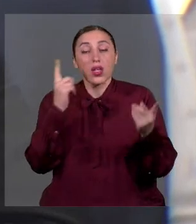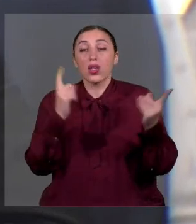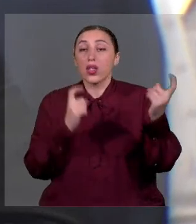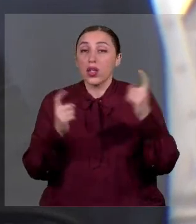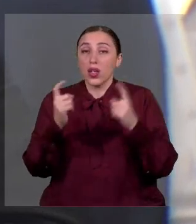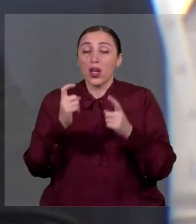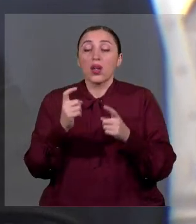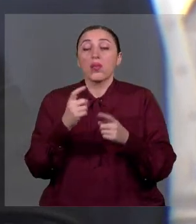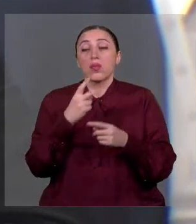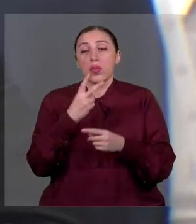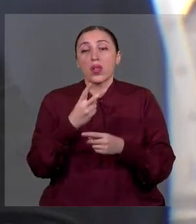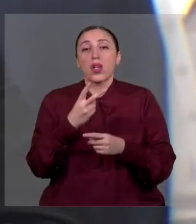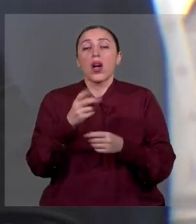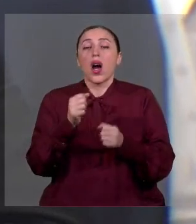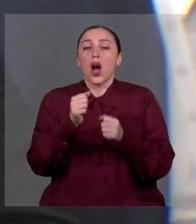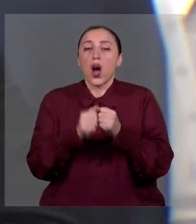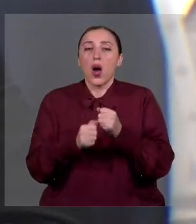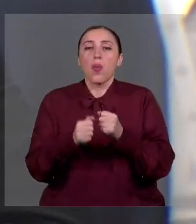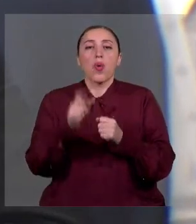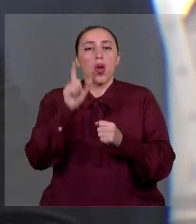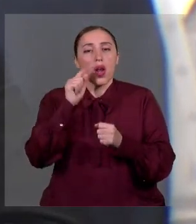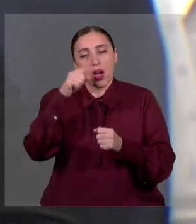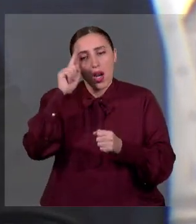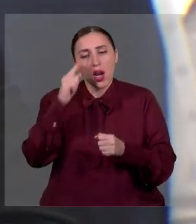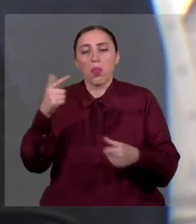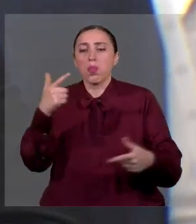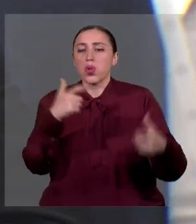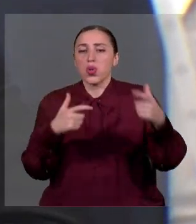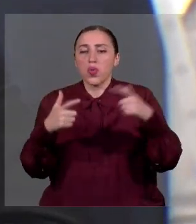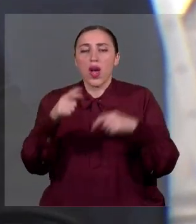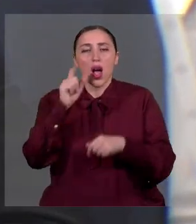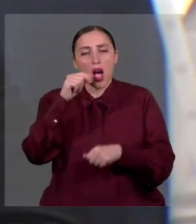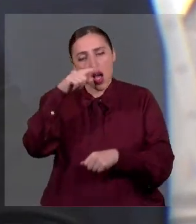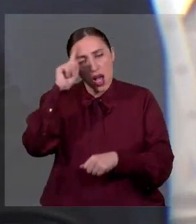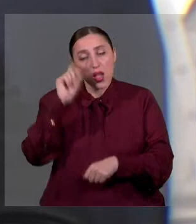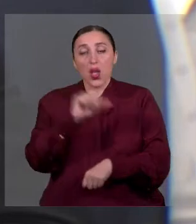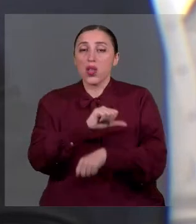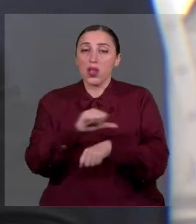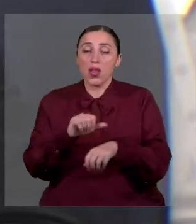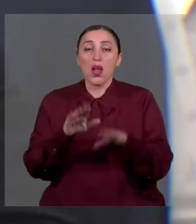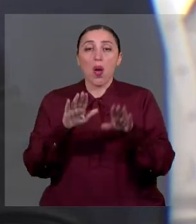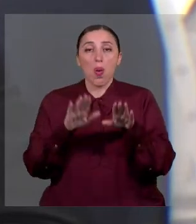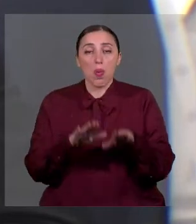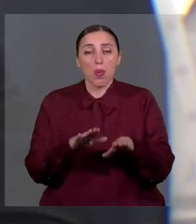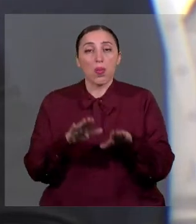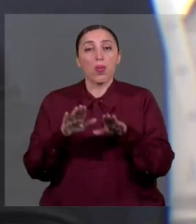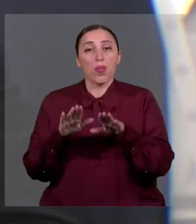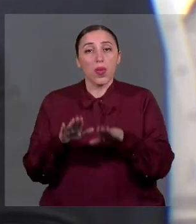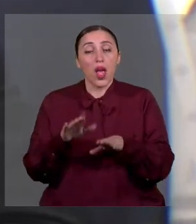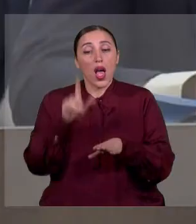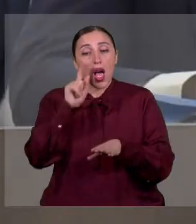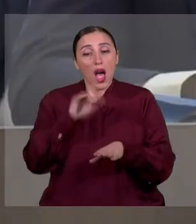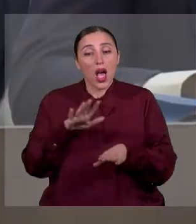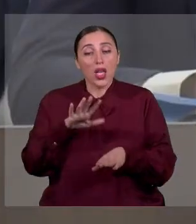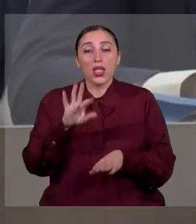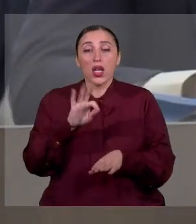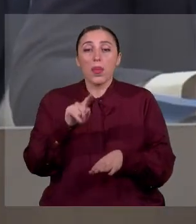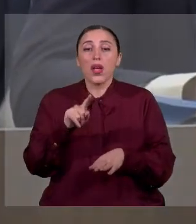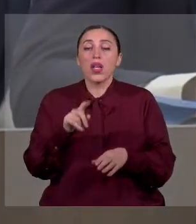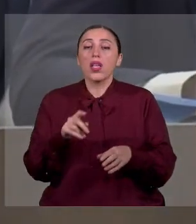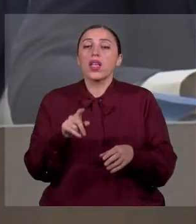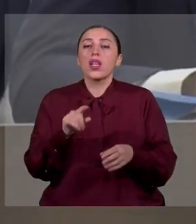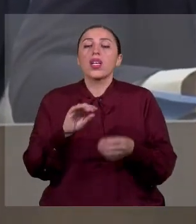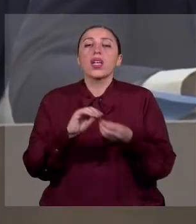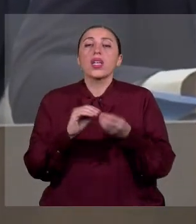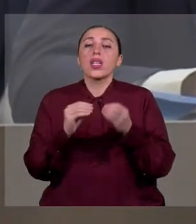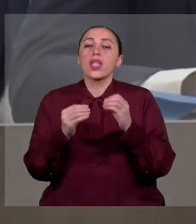որ փաստացի ամեն օր փոխհրաձգություն է տեղի ունենում հայ-ադրբեջանական սահմանին։ Հայաստանի համար այս պարնալիքի քննարկման